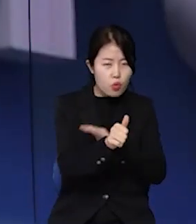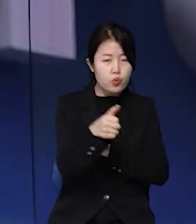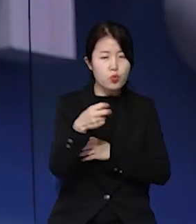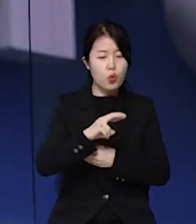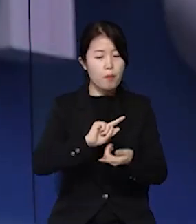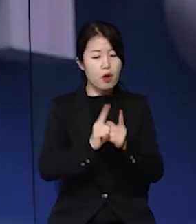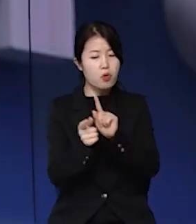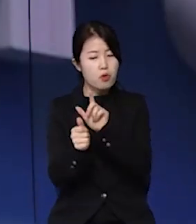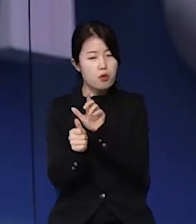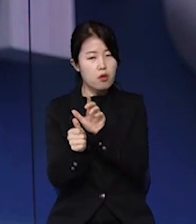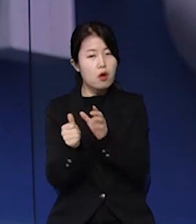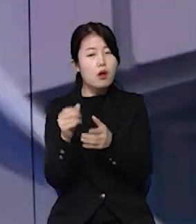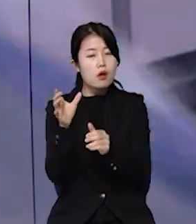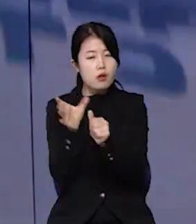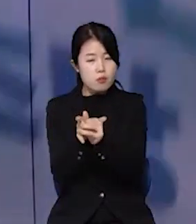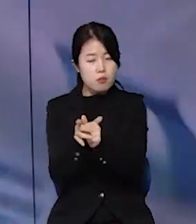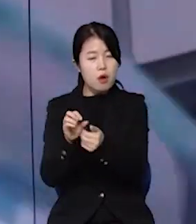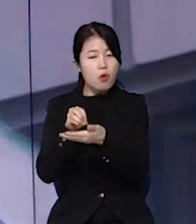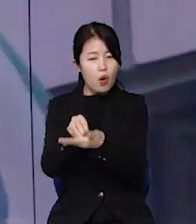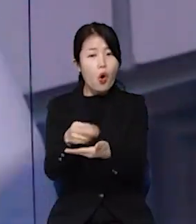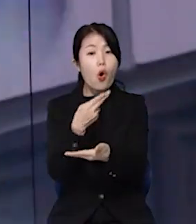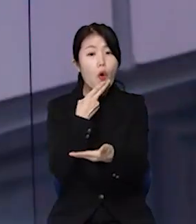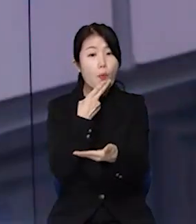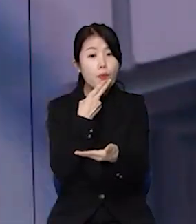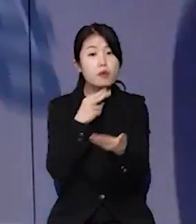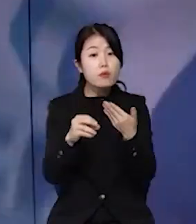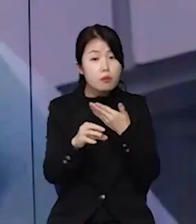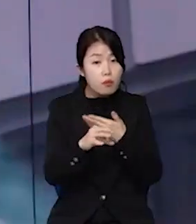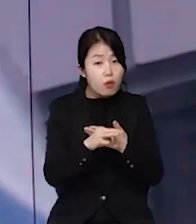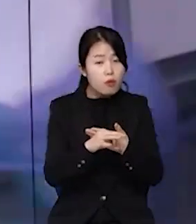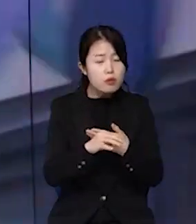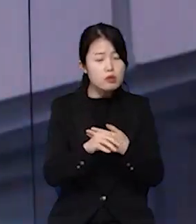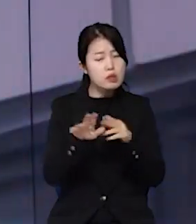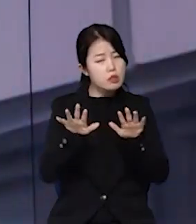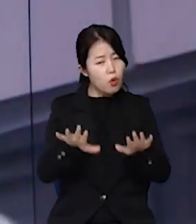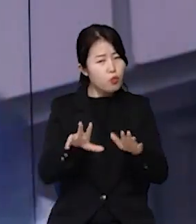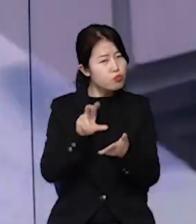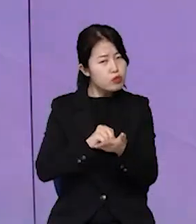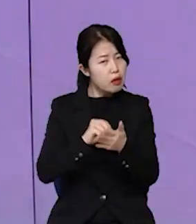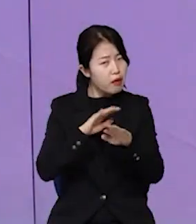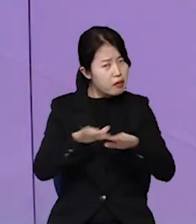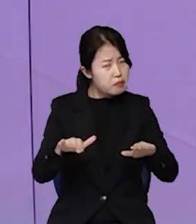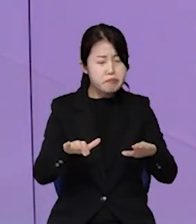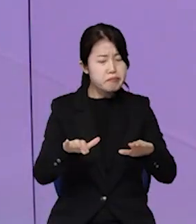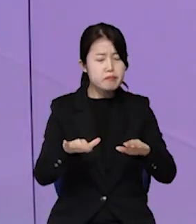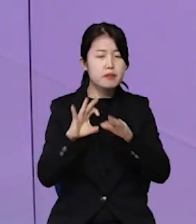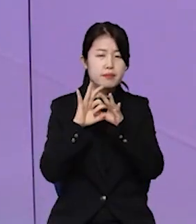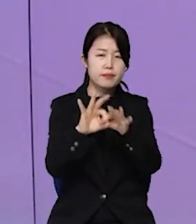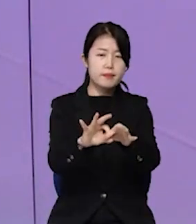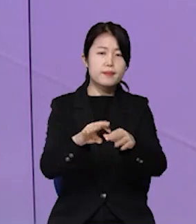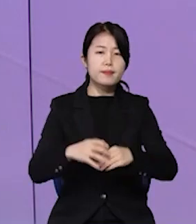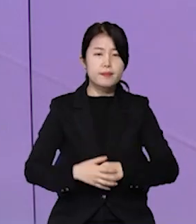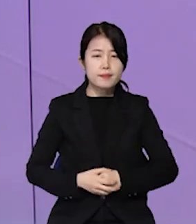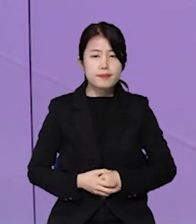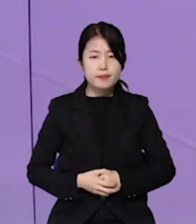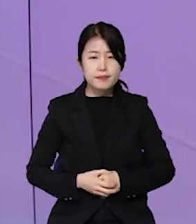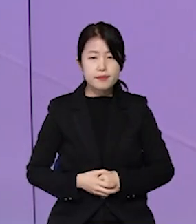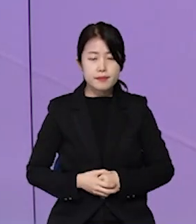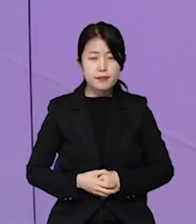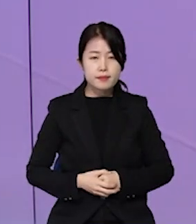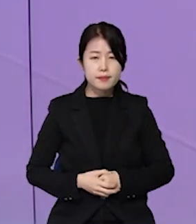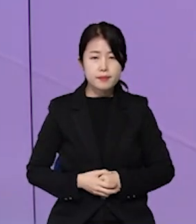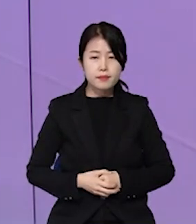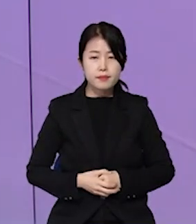가입이 막히지 않는 한 유령 당원, 경선용 당원 문제는 계속될 것으로 전망됩니다. KBC